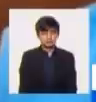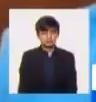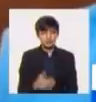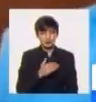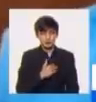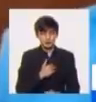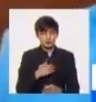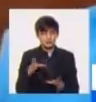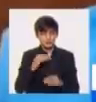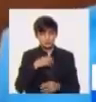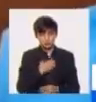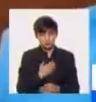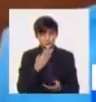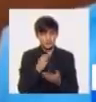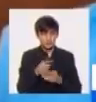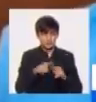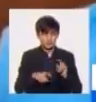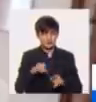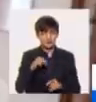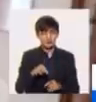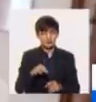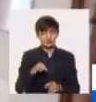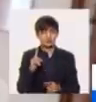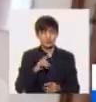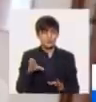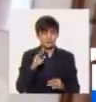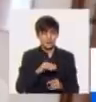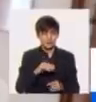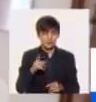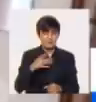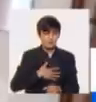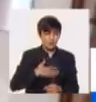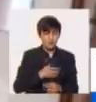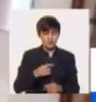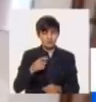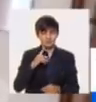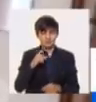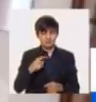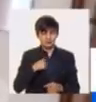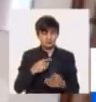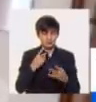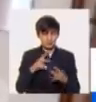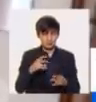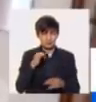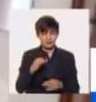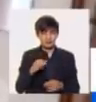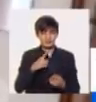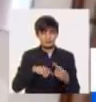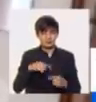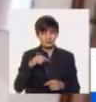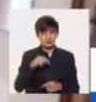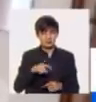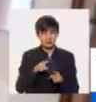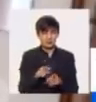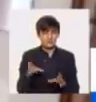Хочу сказать, что сильно соскучилась, чтобы прошу не переживать за нас. Мы для того, чтобы у нас